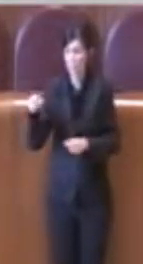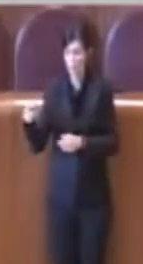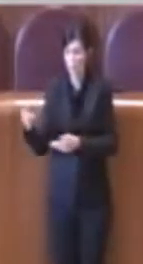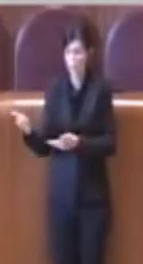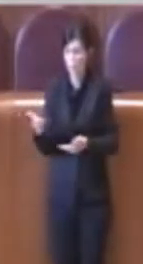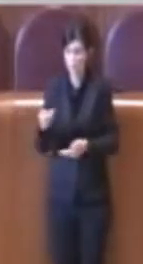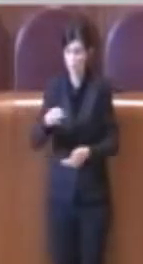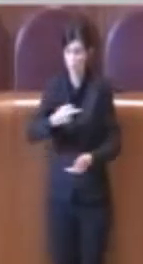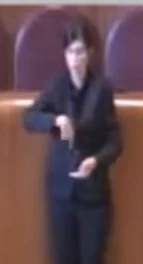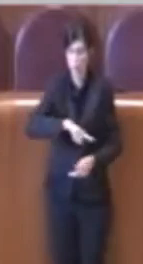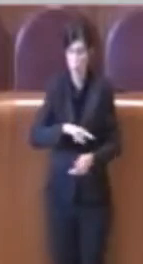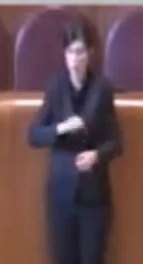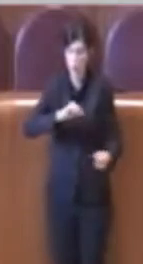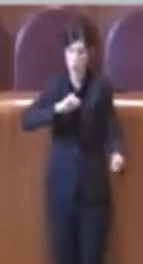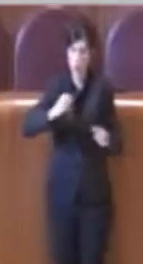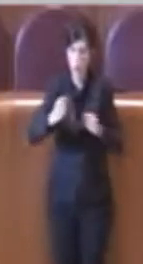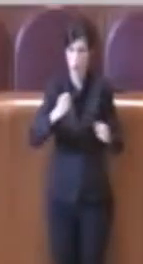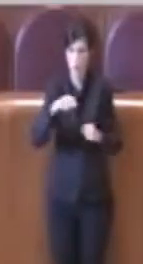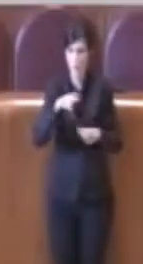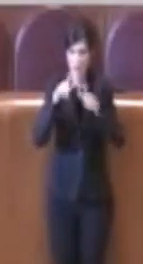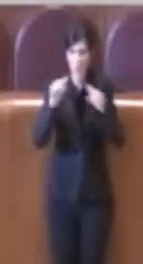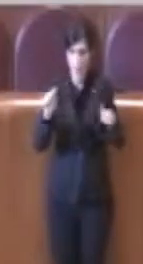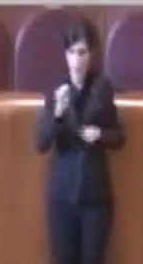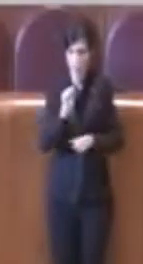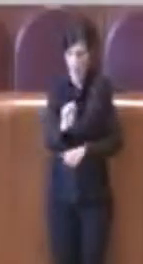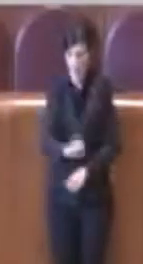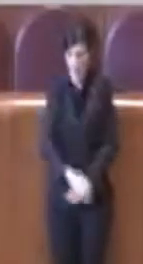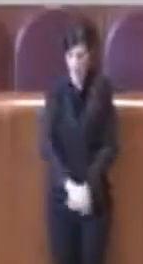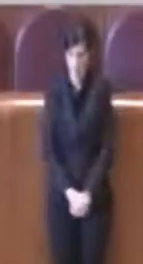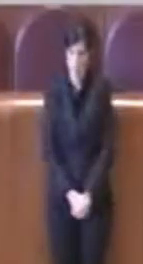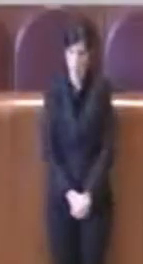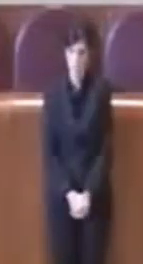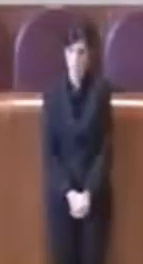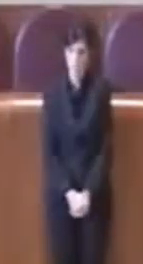tutte le nostre forze. Grazie. Grazie.